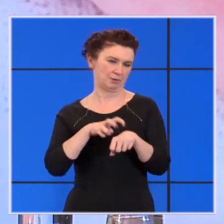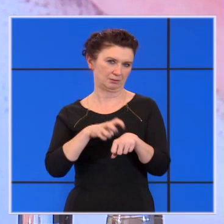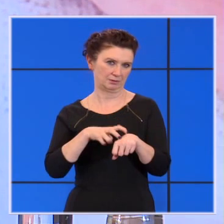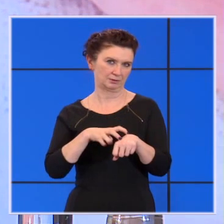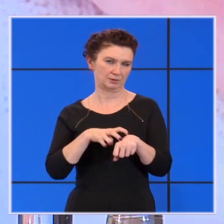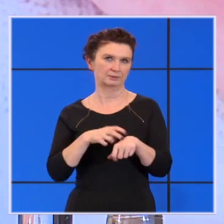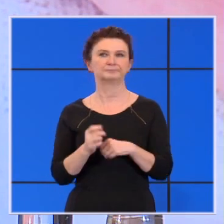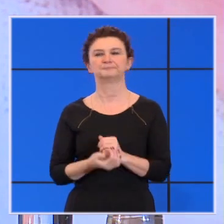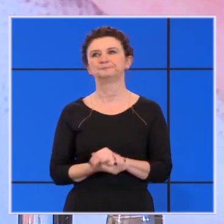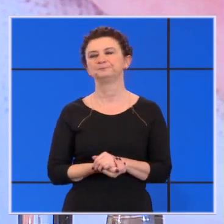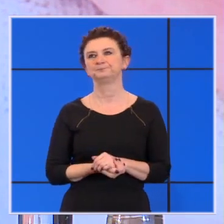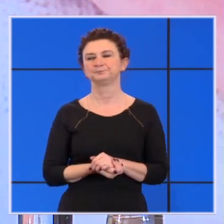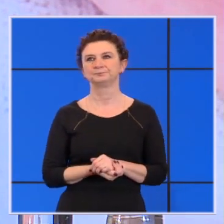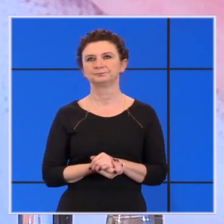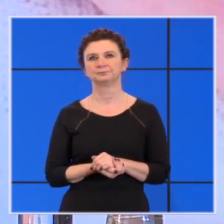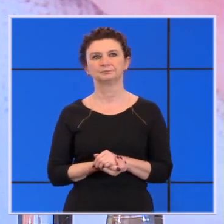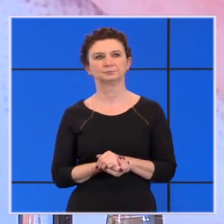kompromis wokół tej procedury.